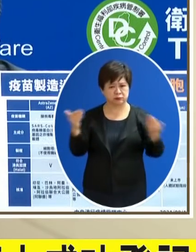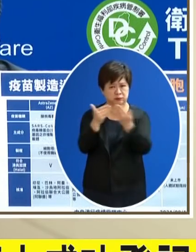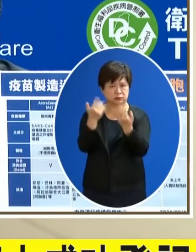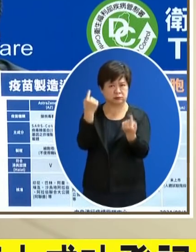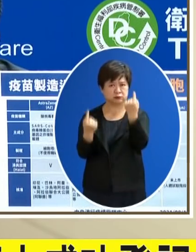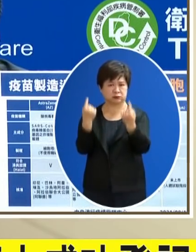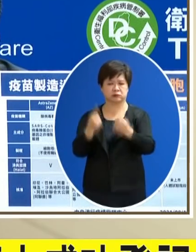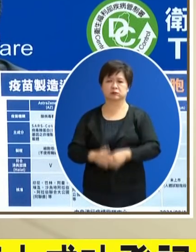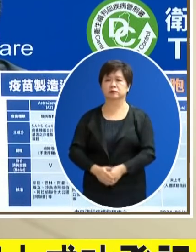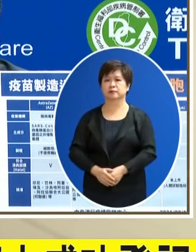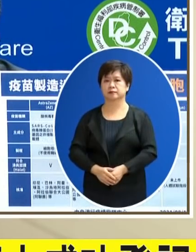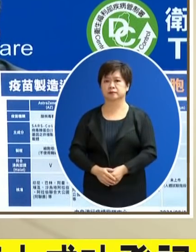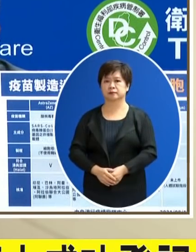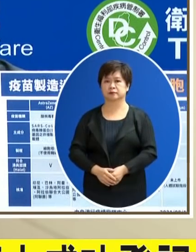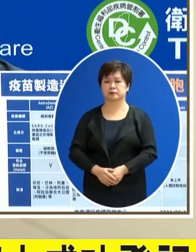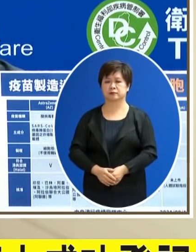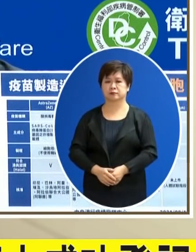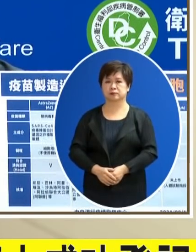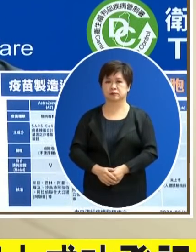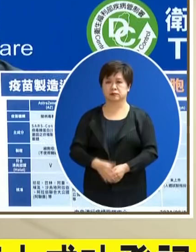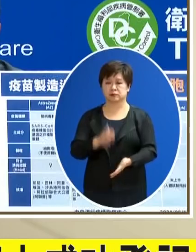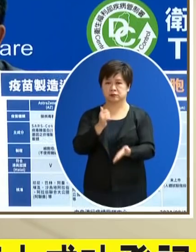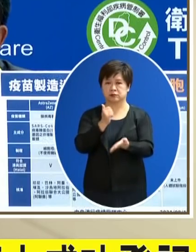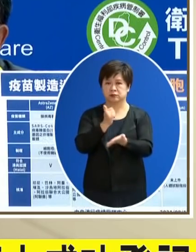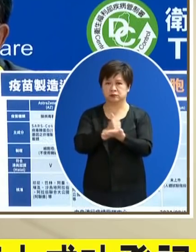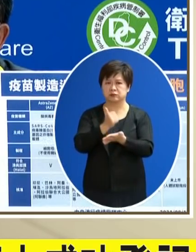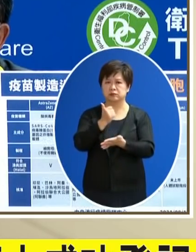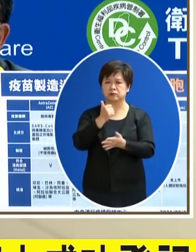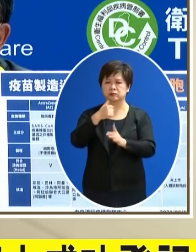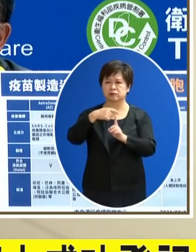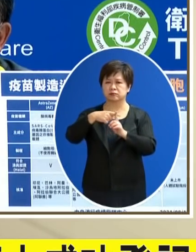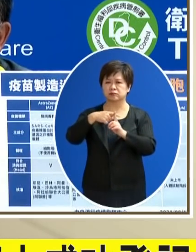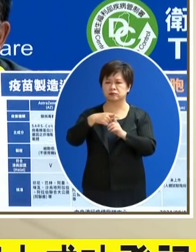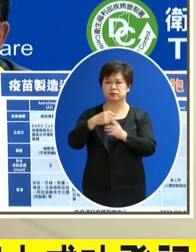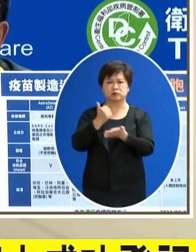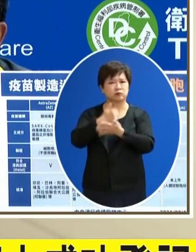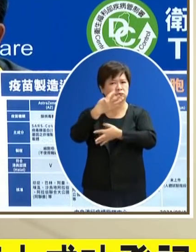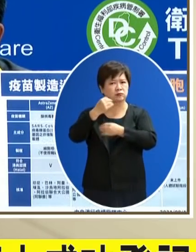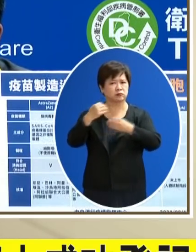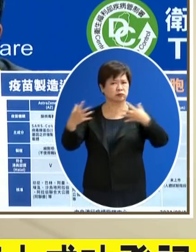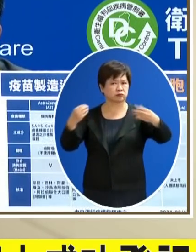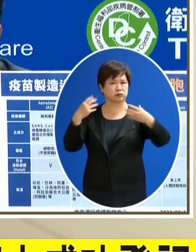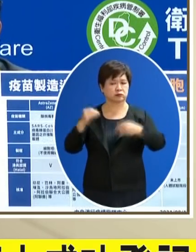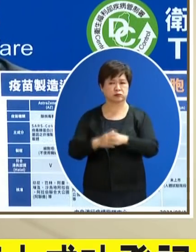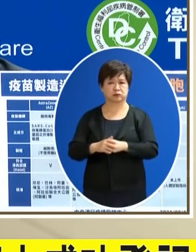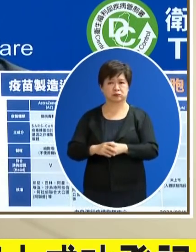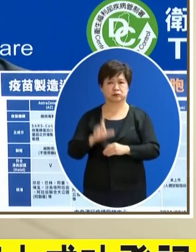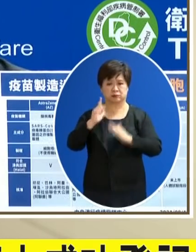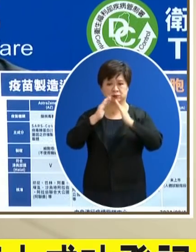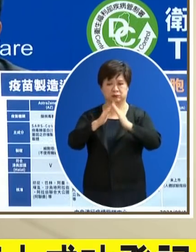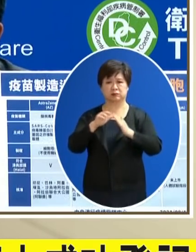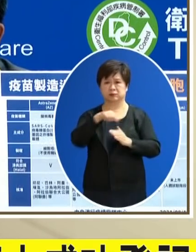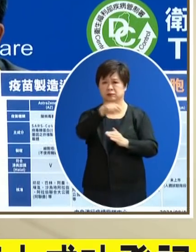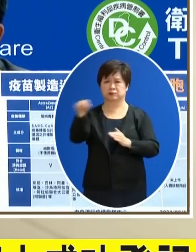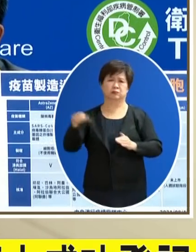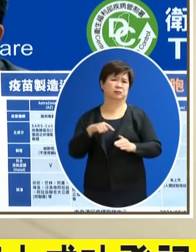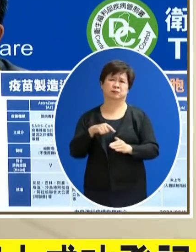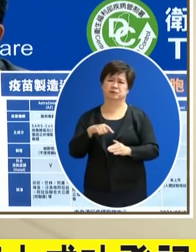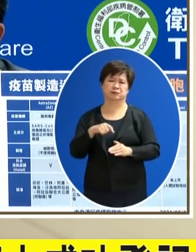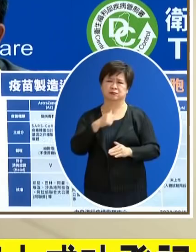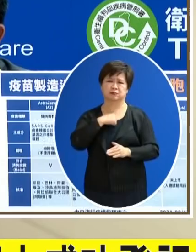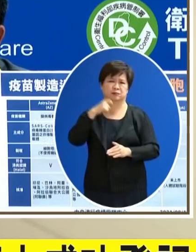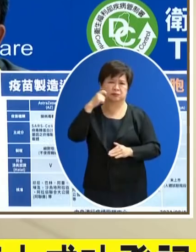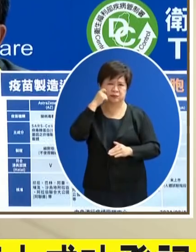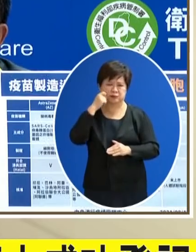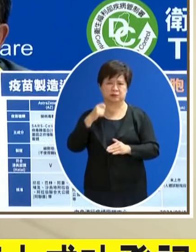较的。那至于在效期不明，那所有现在上市的这些产品都效期不明，因为使用的时间